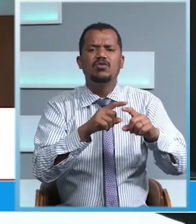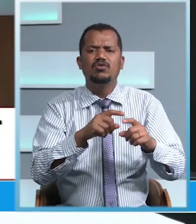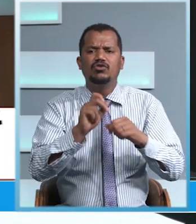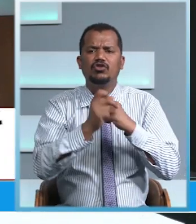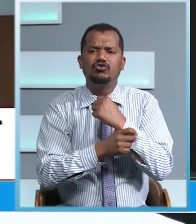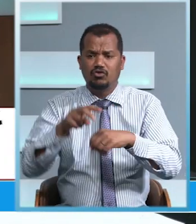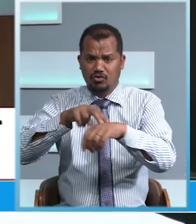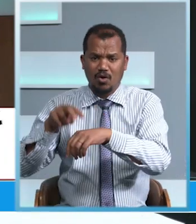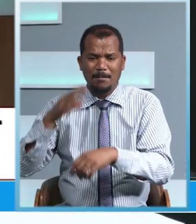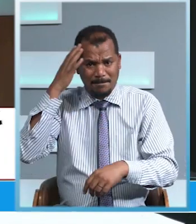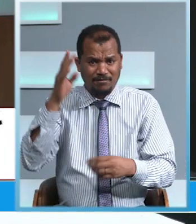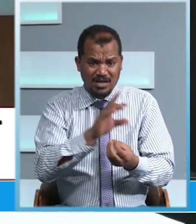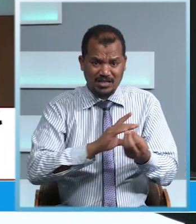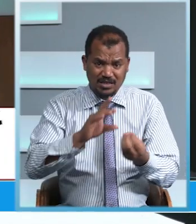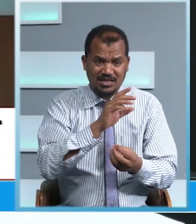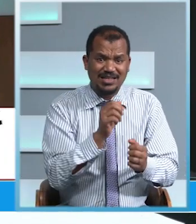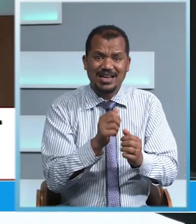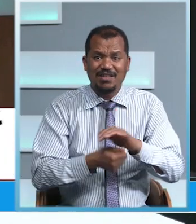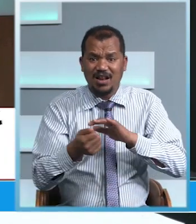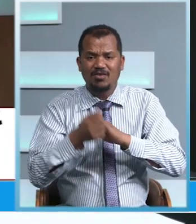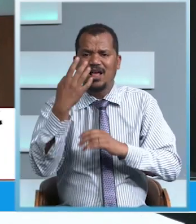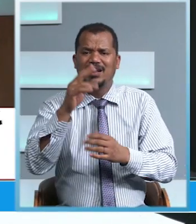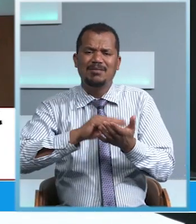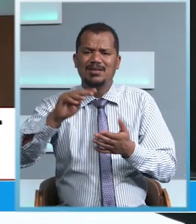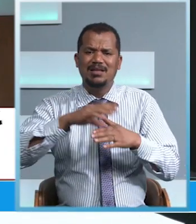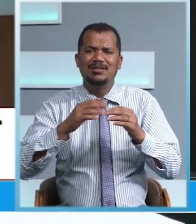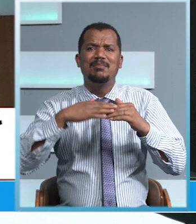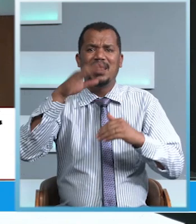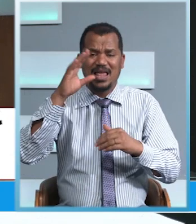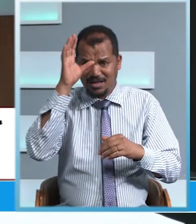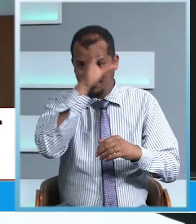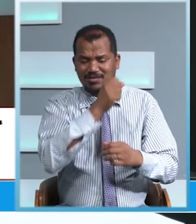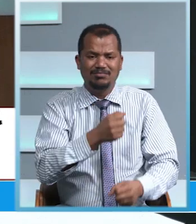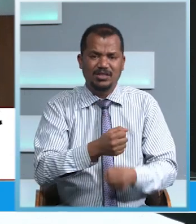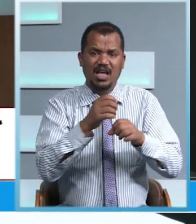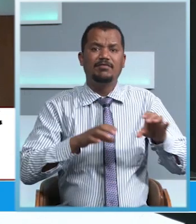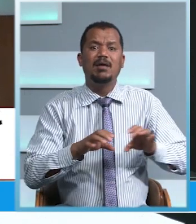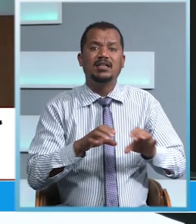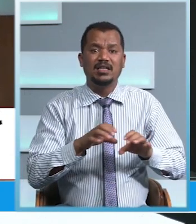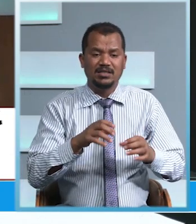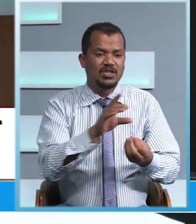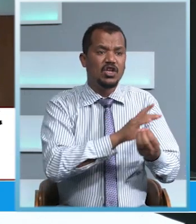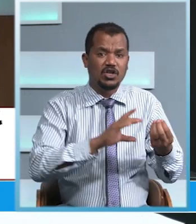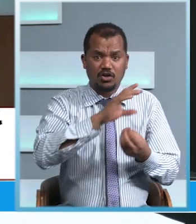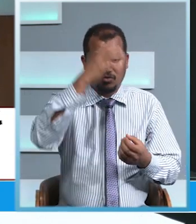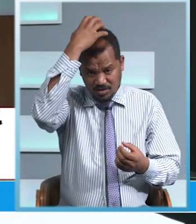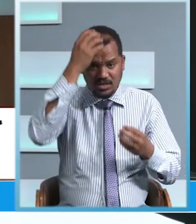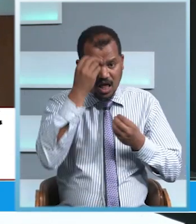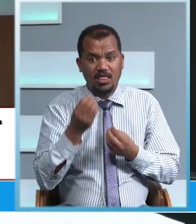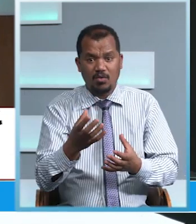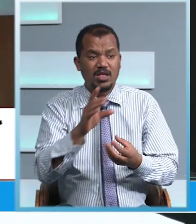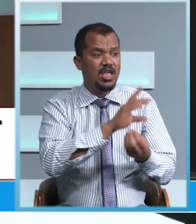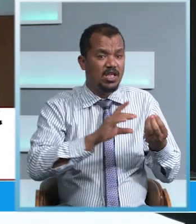የተለያዩ ድርጅቶችና ተቋማት በአፋር ክልል ለተፈናቀሉ ወገኖች ከ14 ሚሊዮን ብር በላይ የሚገመት ድጋፍ ማድረጋቸውን የክልሉ